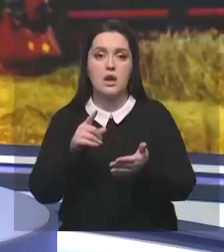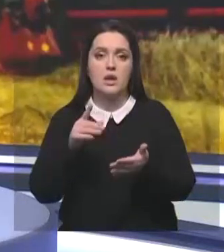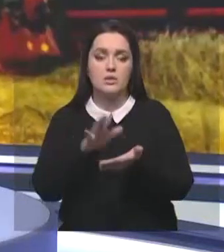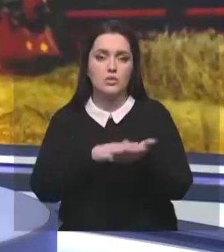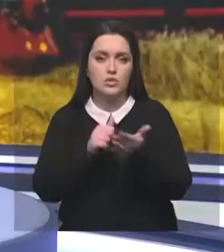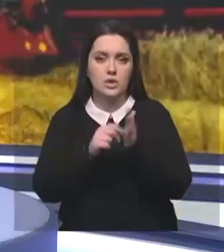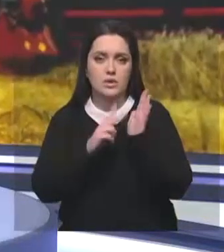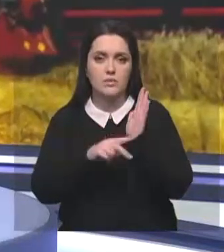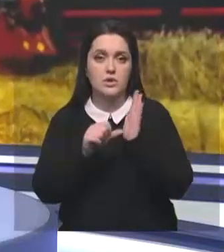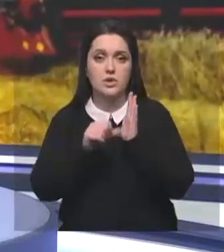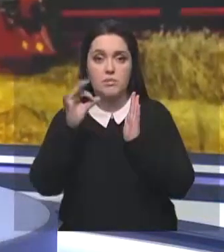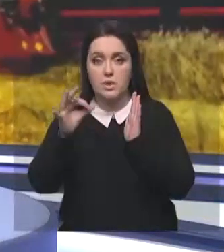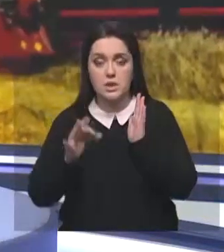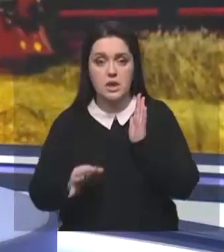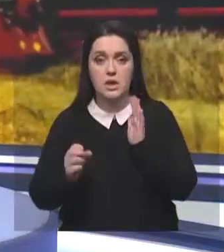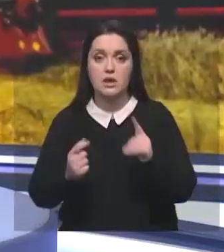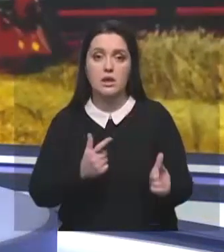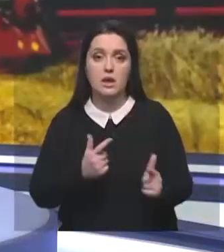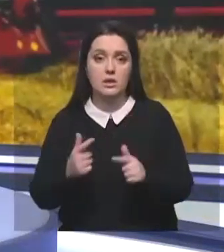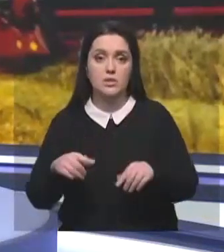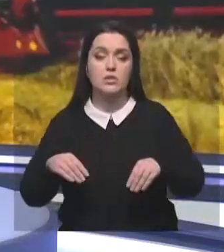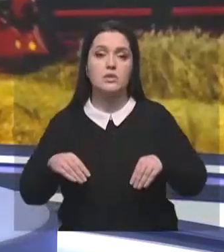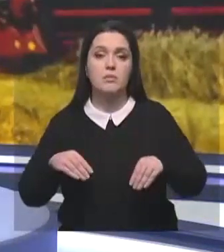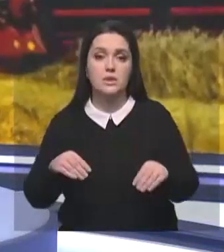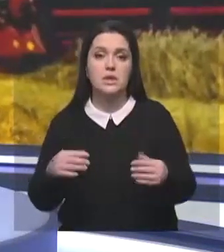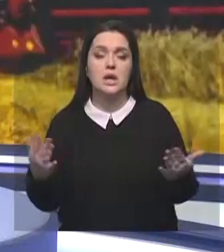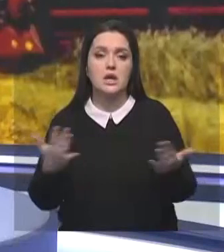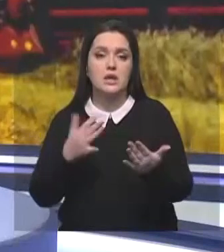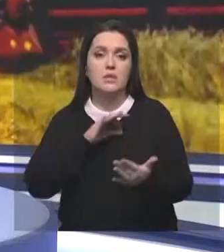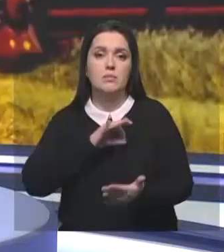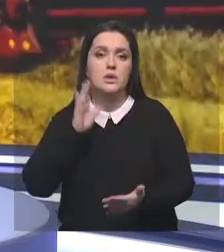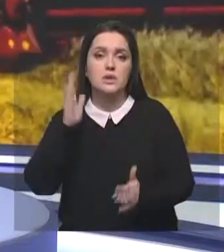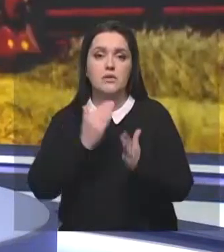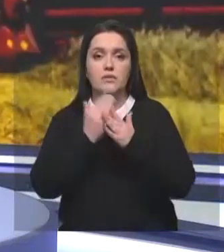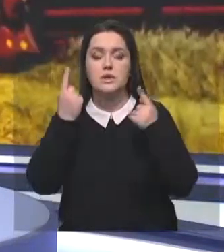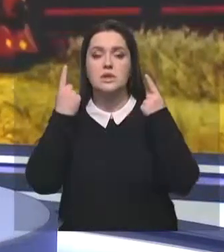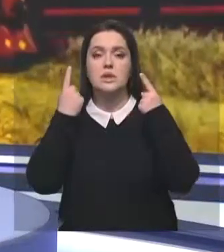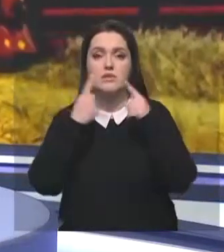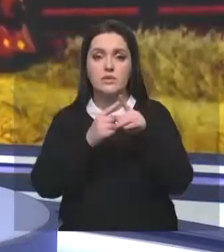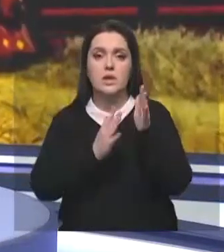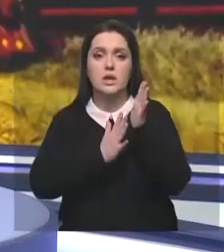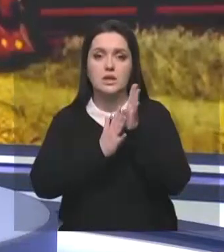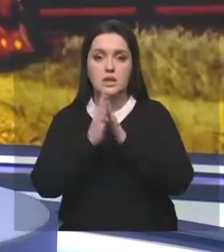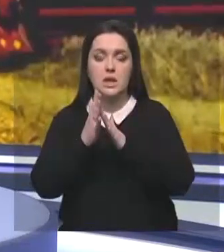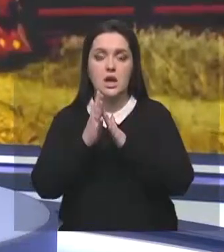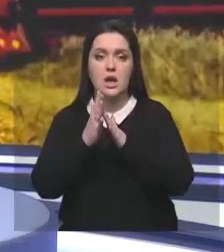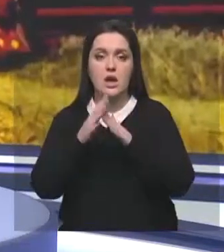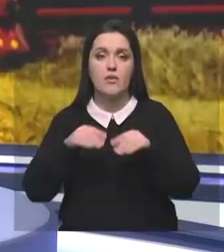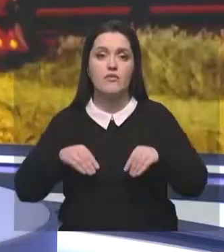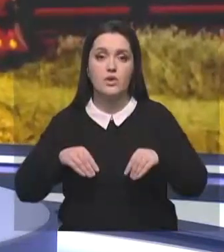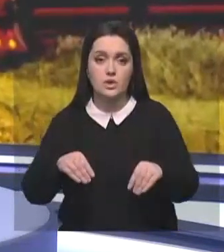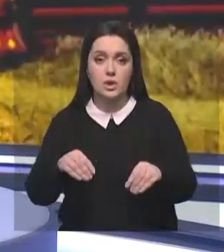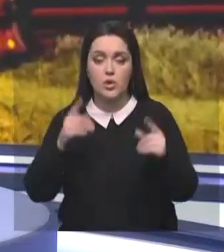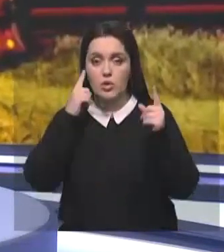Машино-тракторный парк изношен на 76%. Как готовятся к посевной и каковы перспективы высокотехнологичного растениеводства